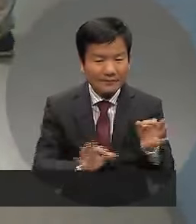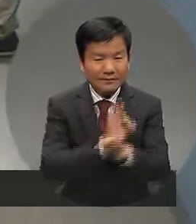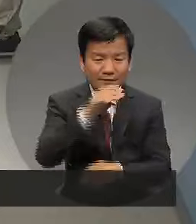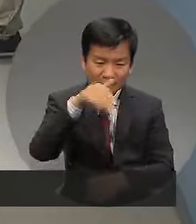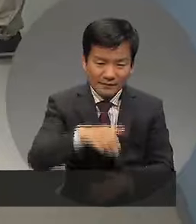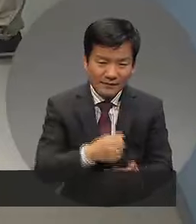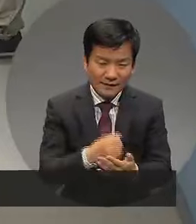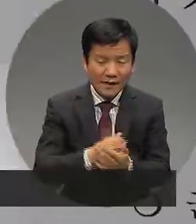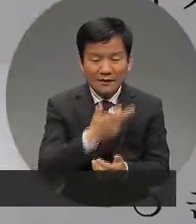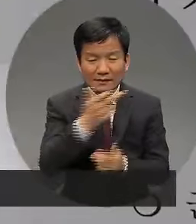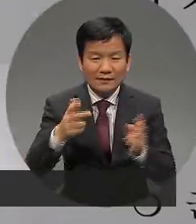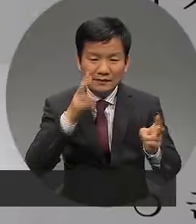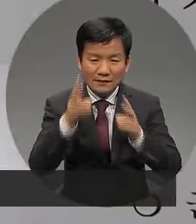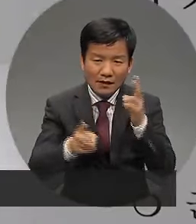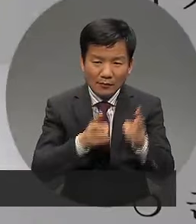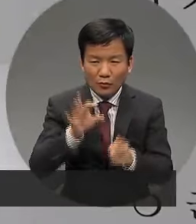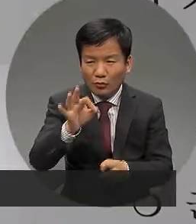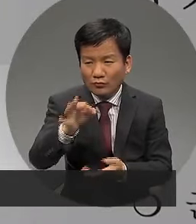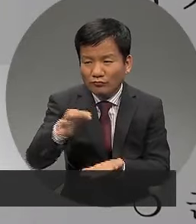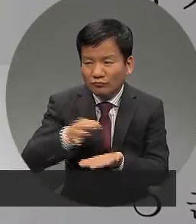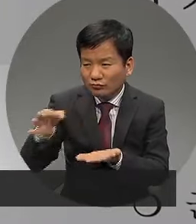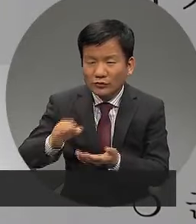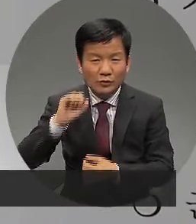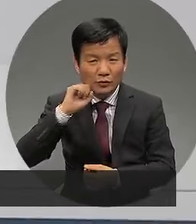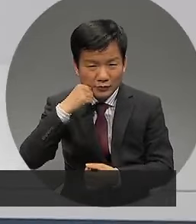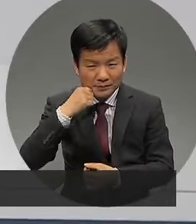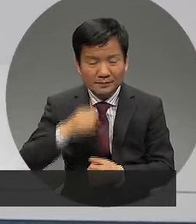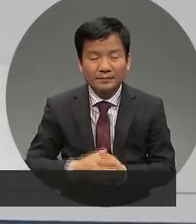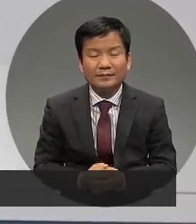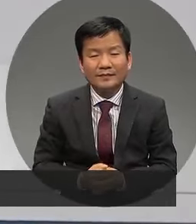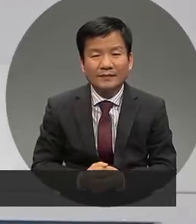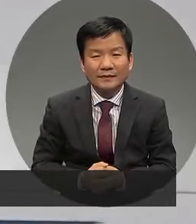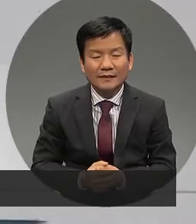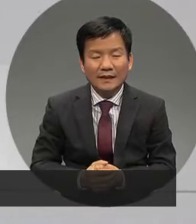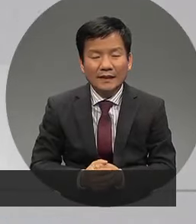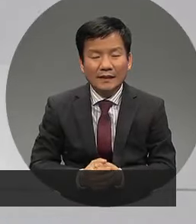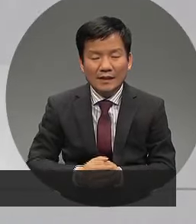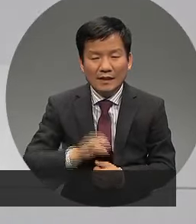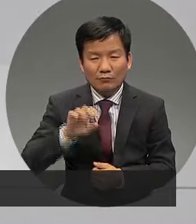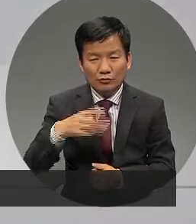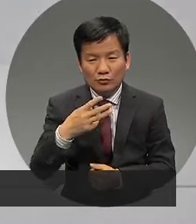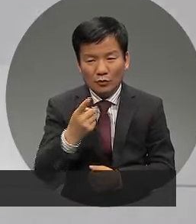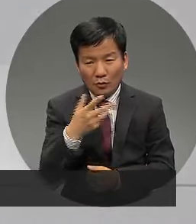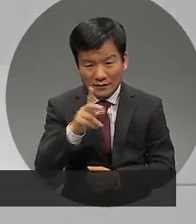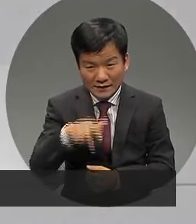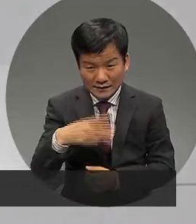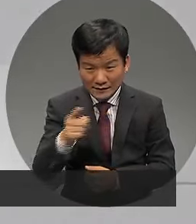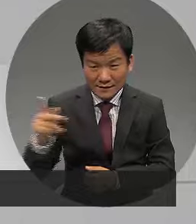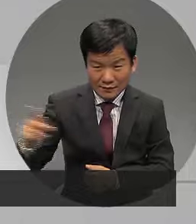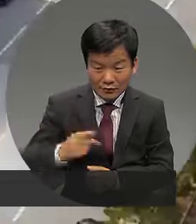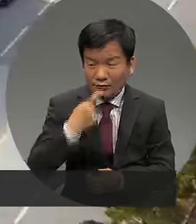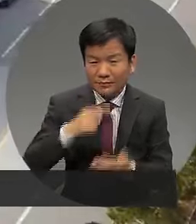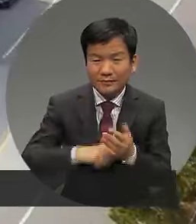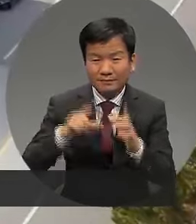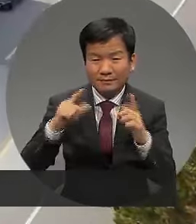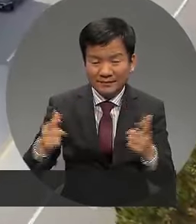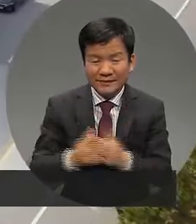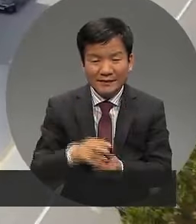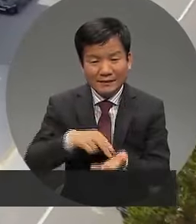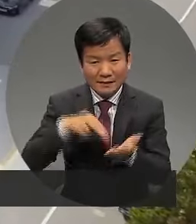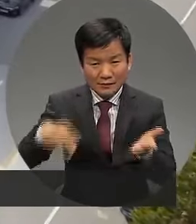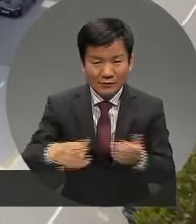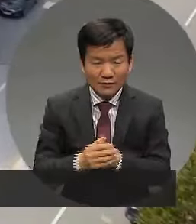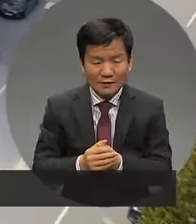침체로 대규모 사업에 자금 조달 방식이던 PF, 즉 프로젝트 파이낸싱이 쉽지 않은 상황.